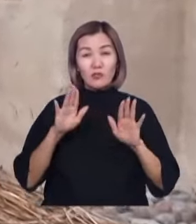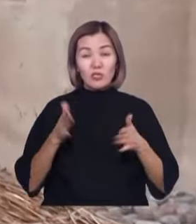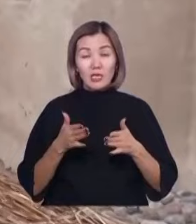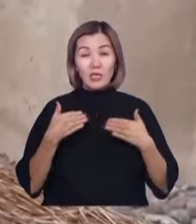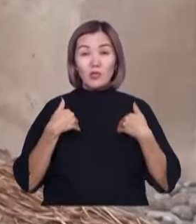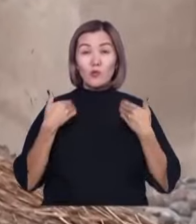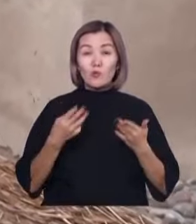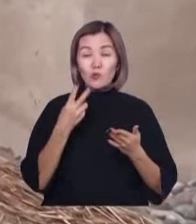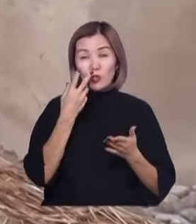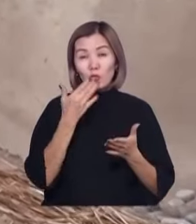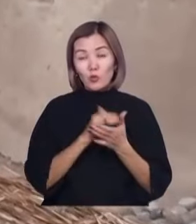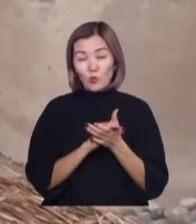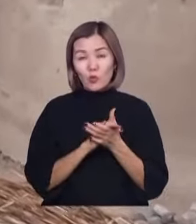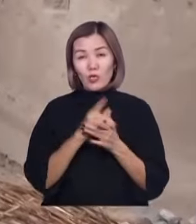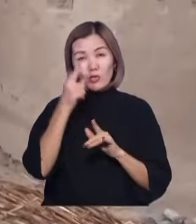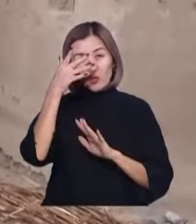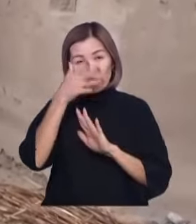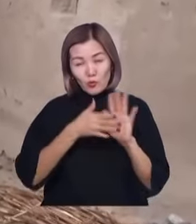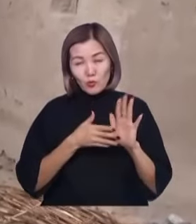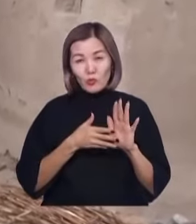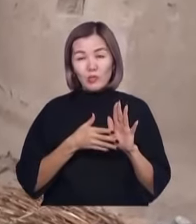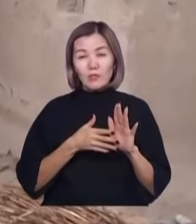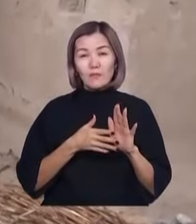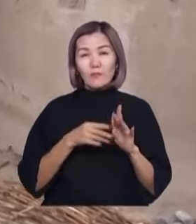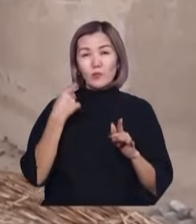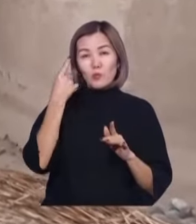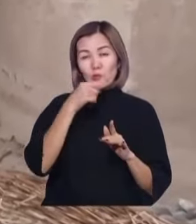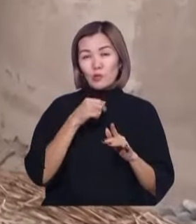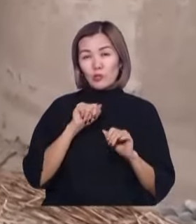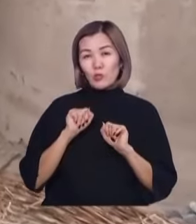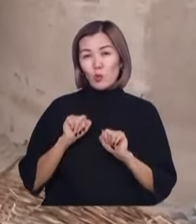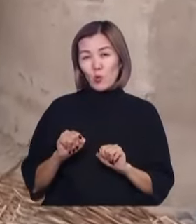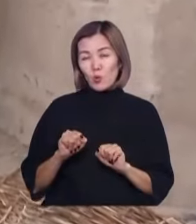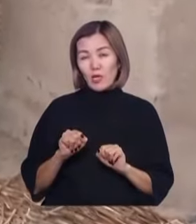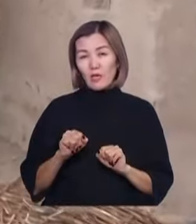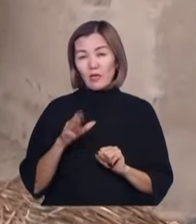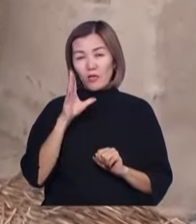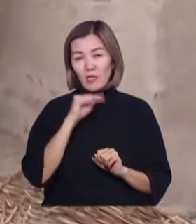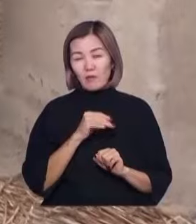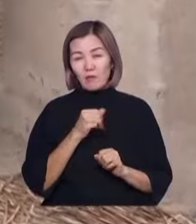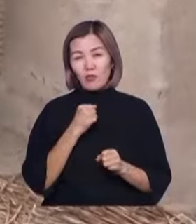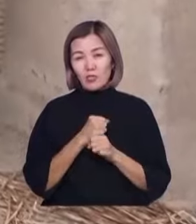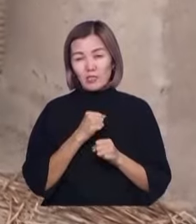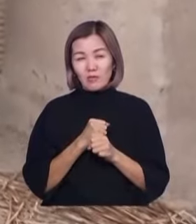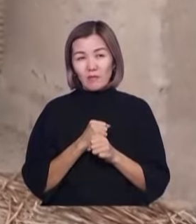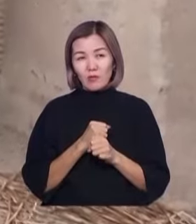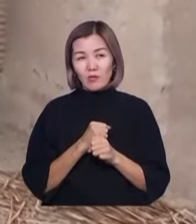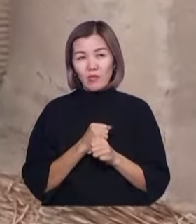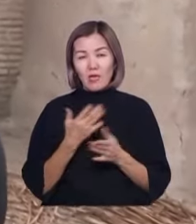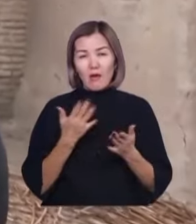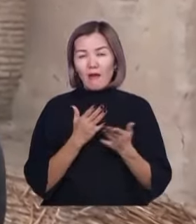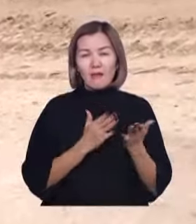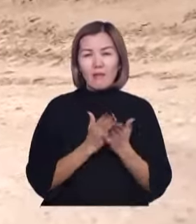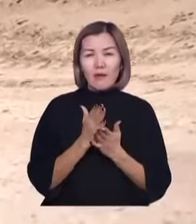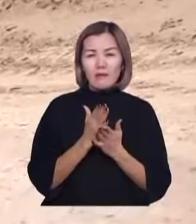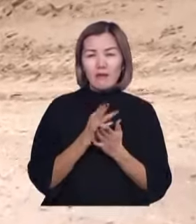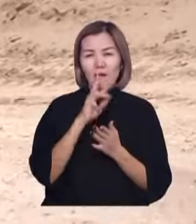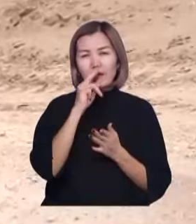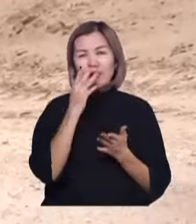көрсету. Және сіздер өз-өзіңізді кейін өздеріңізге баға беріп, қандай бағытта